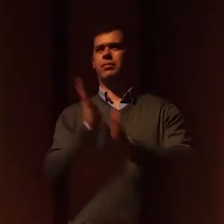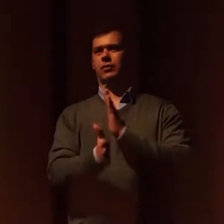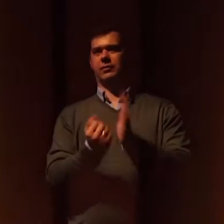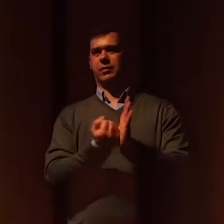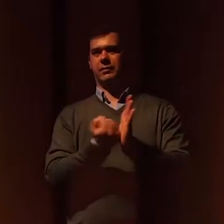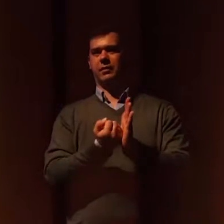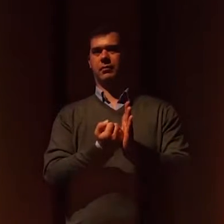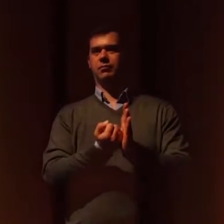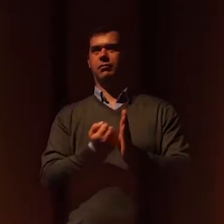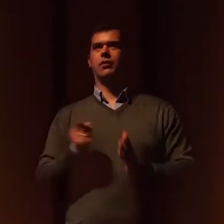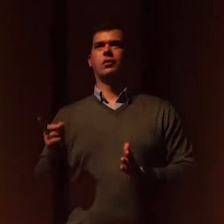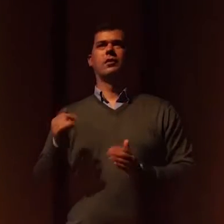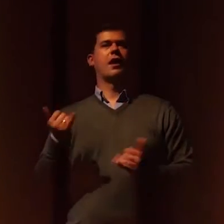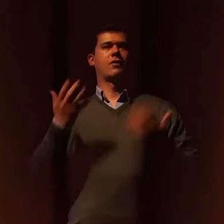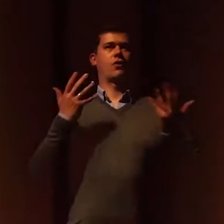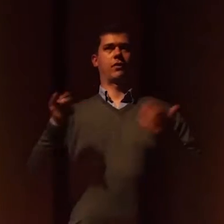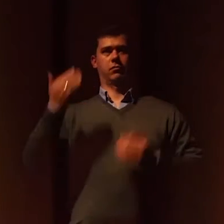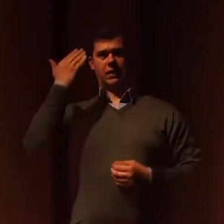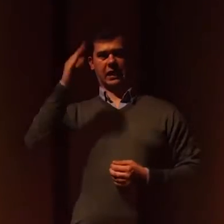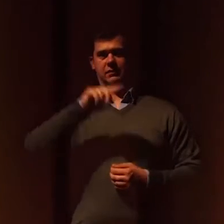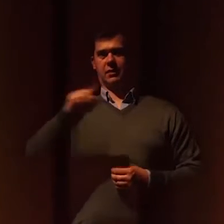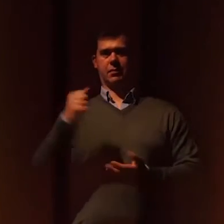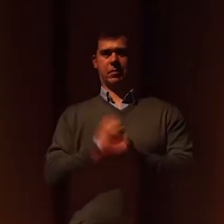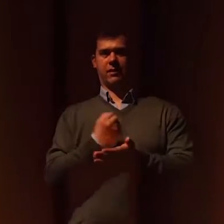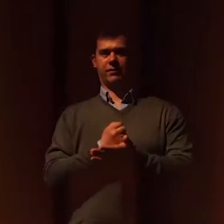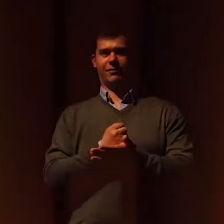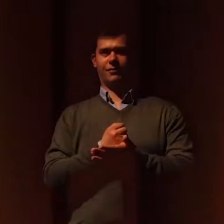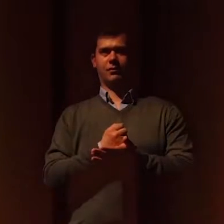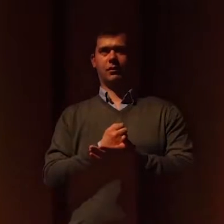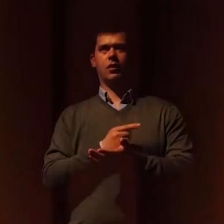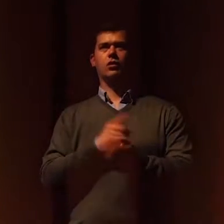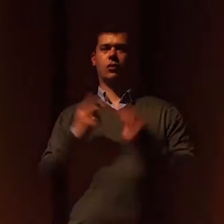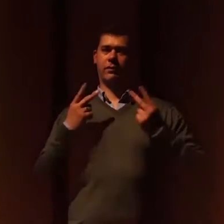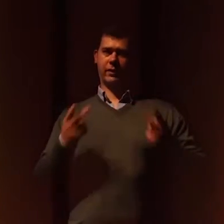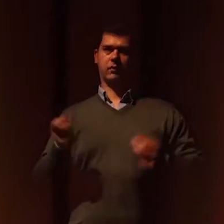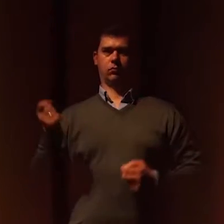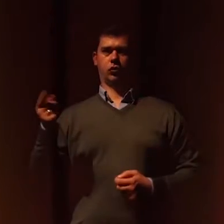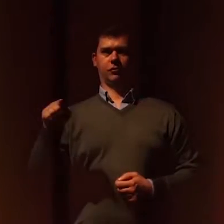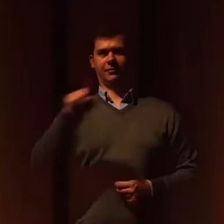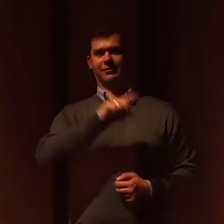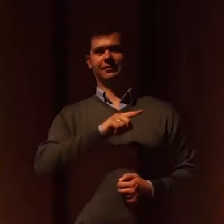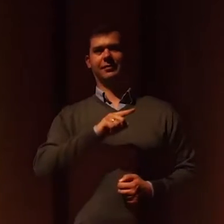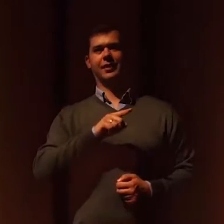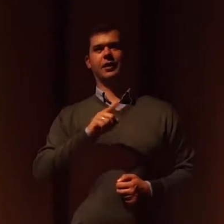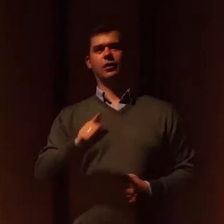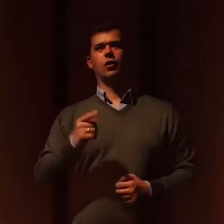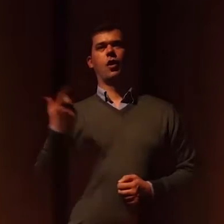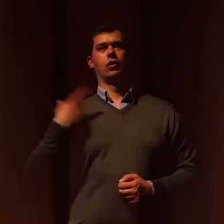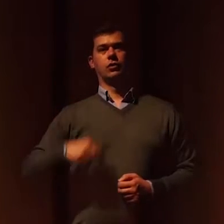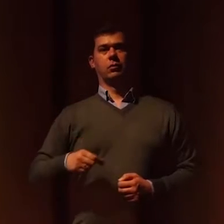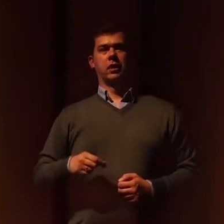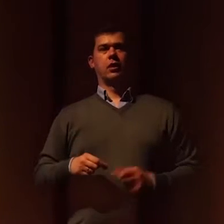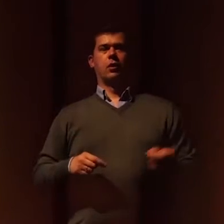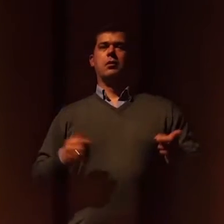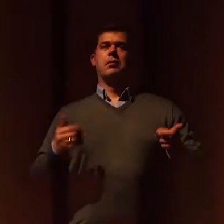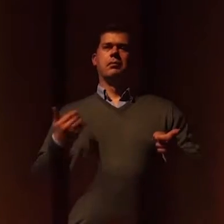dotyczące tego jak nieznajomość prawa powoduje że nawet osoby któ